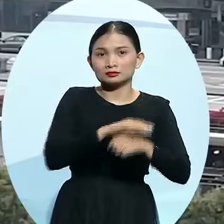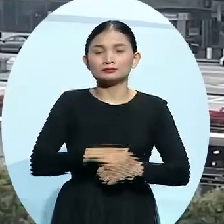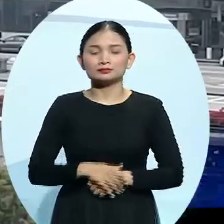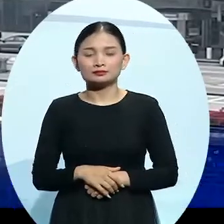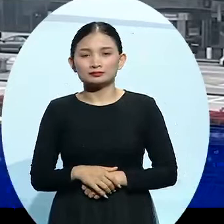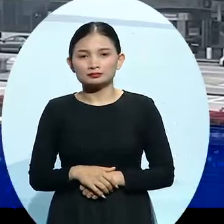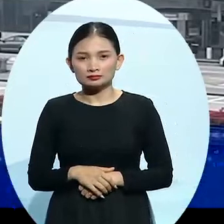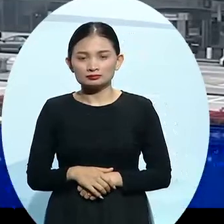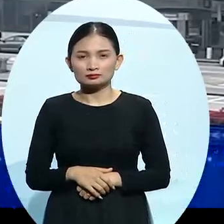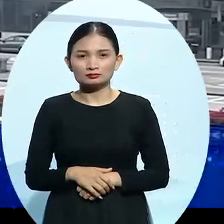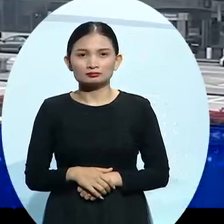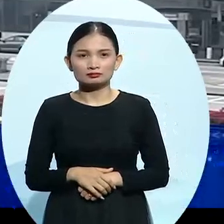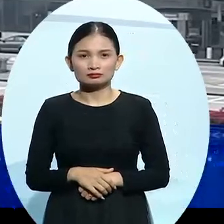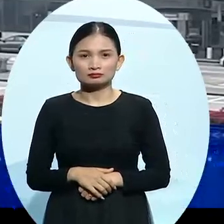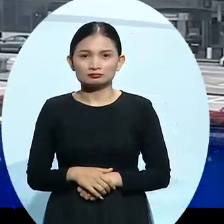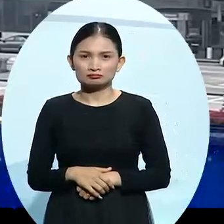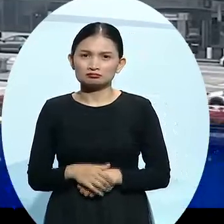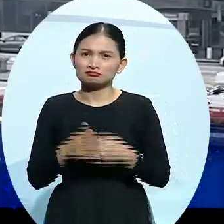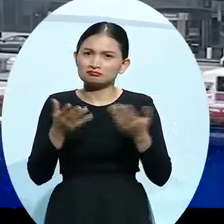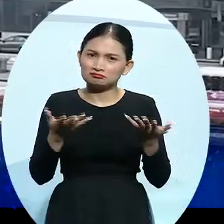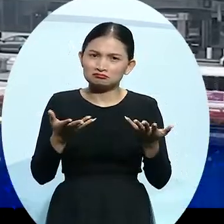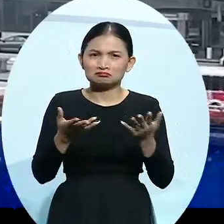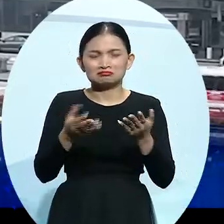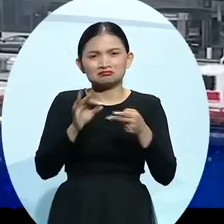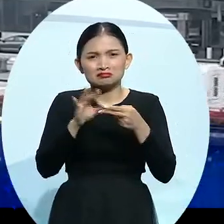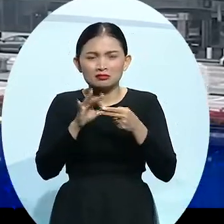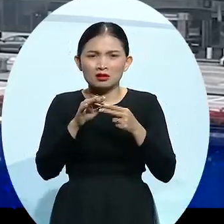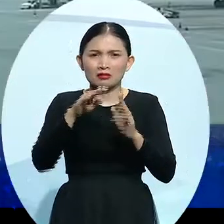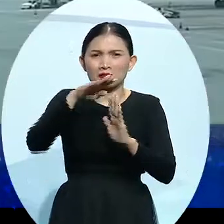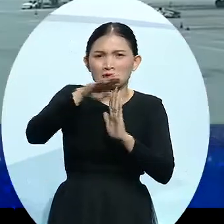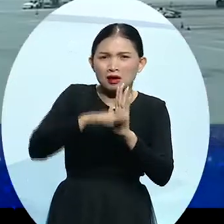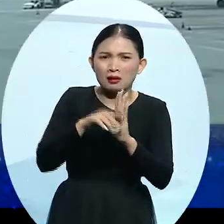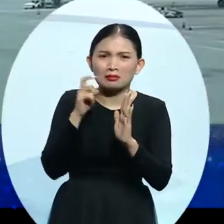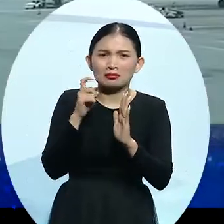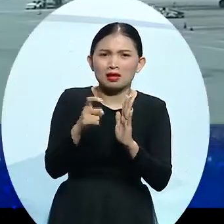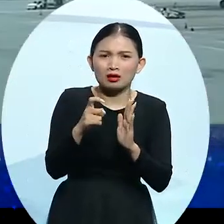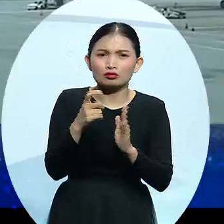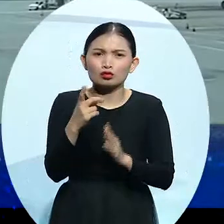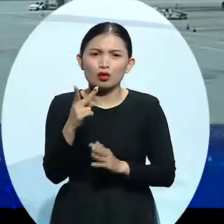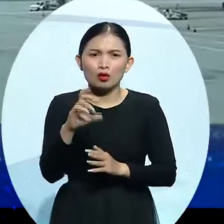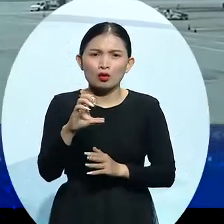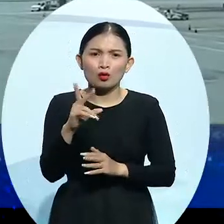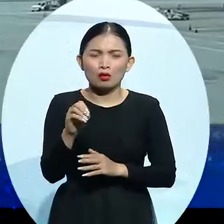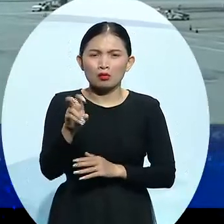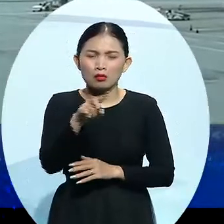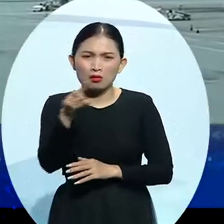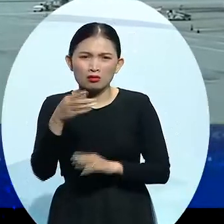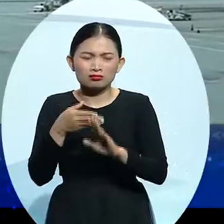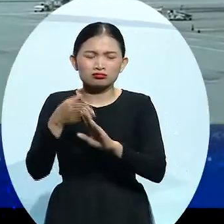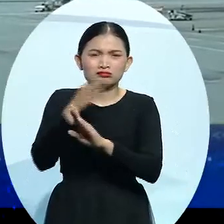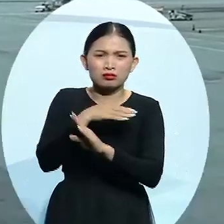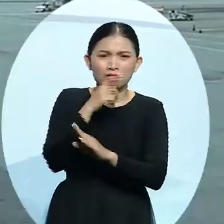Theo Adobe Digital Insight, điều này đã làm giảm số lượng đặt chỗ cho các chuyến bay. Trong tháng 5 vừa qua, số lượng đặt chỗ